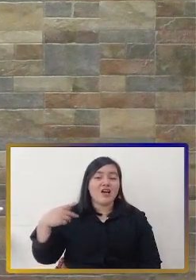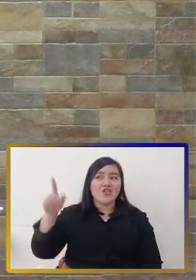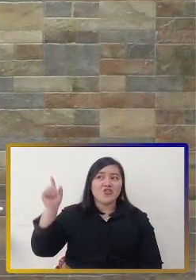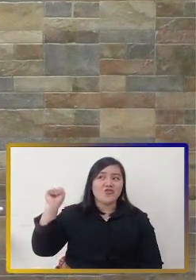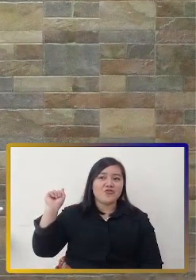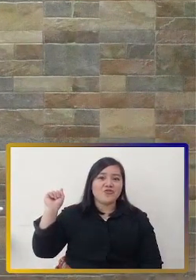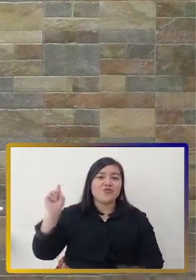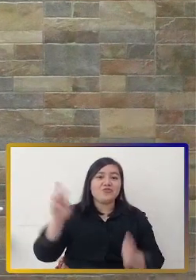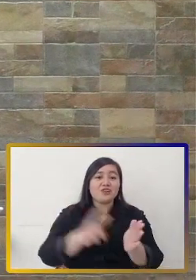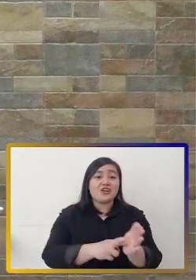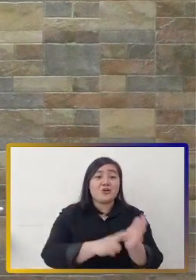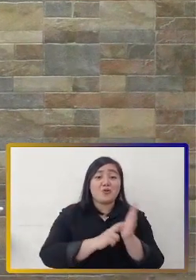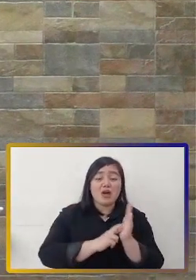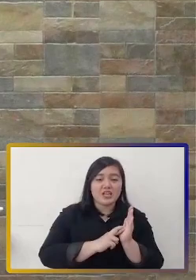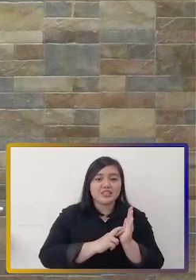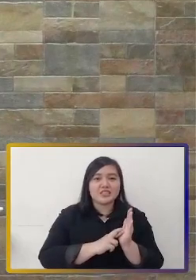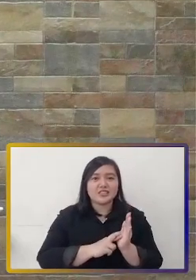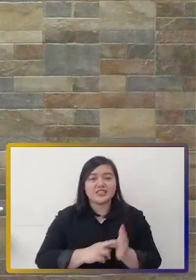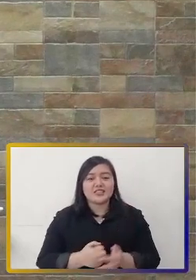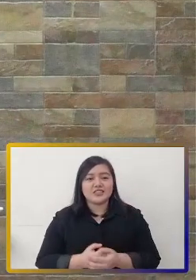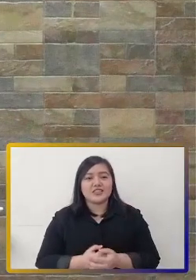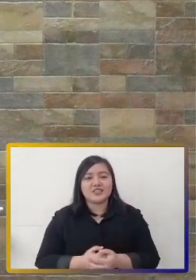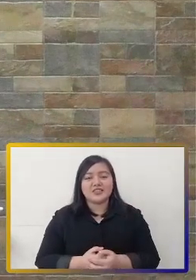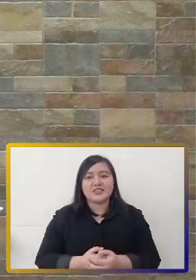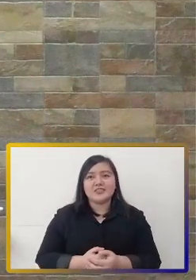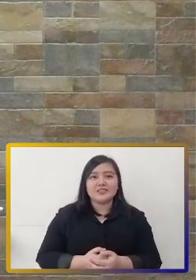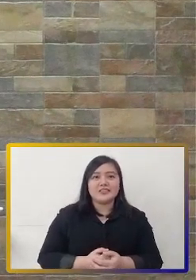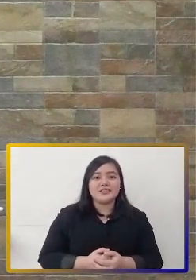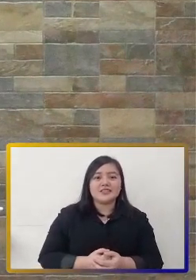may mga qualifications po yan. Na yan po